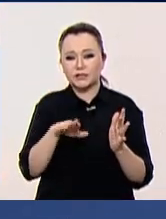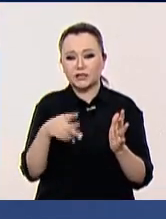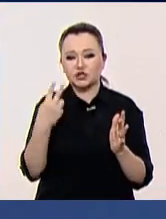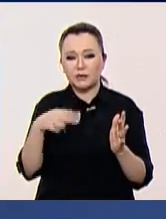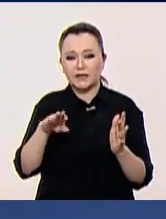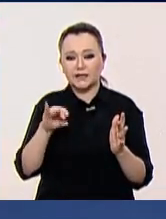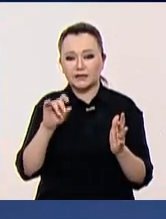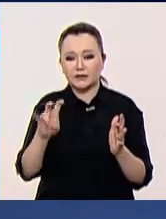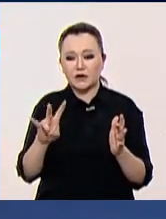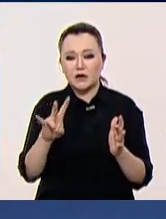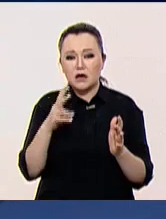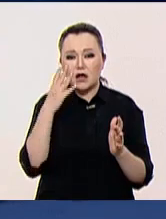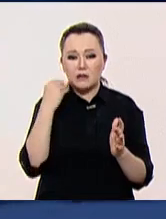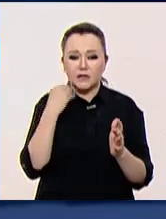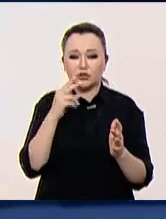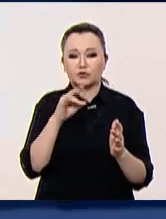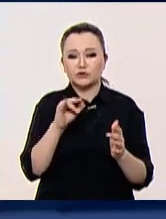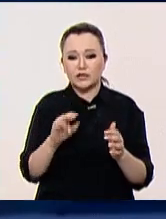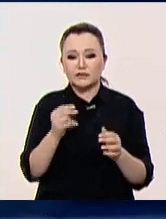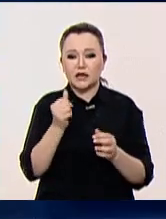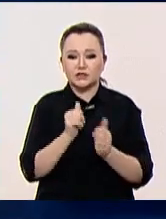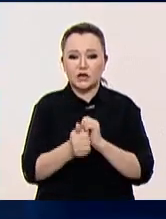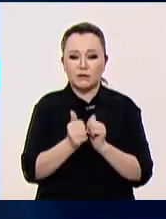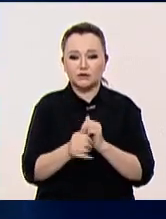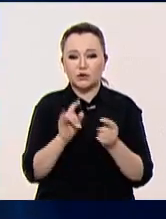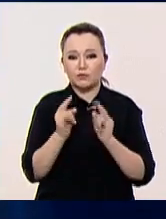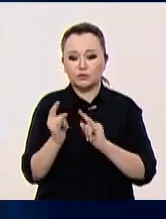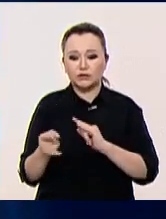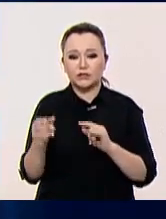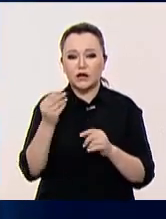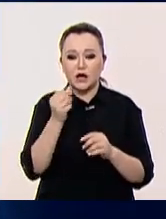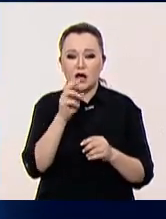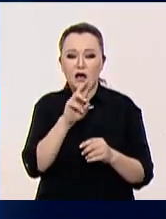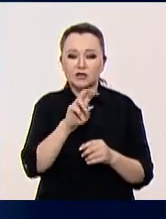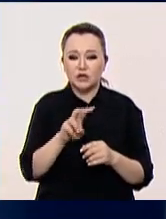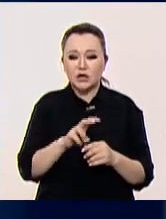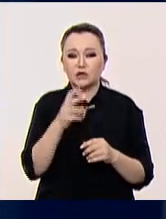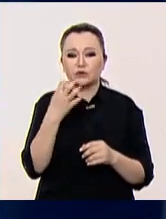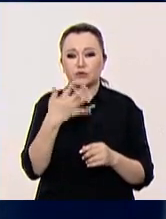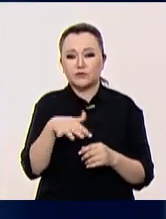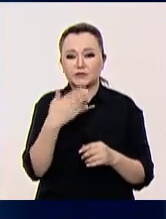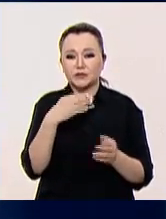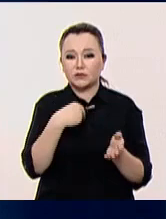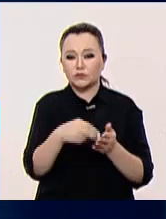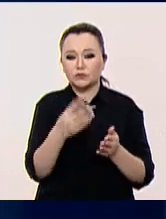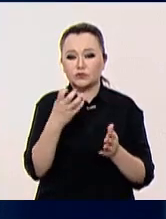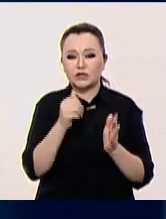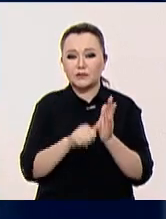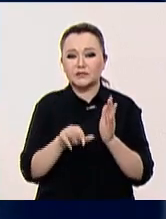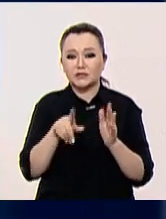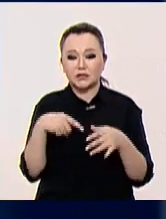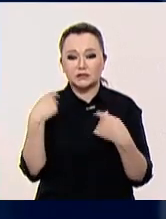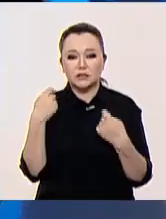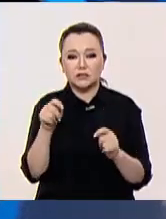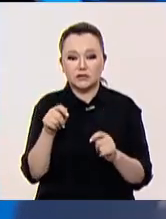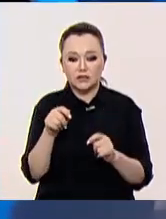тиынды құрады. Ал Алматы мен Нұр-Сұлтандағы ақша айырбастау пункттерінде ақш валютасы 455 теңгеден сатып алынып, 460 теңгеден сатылып